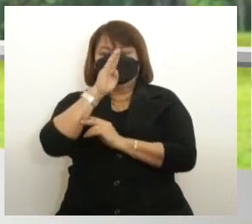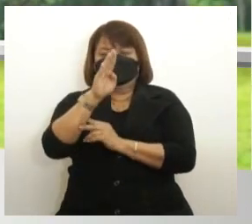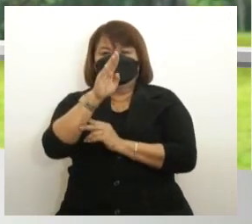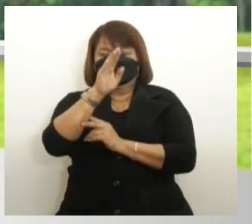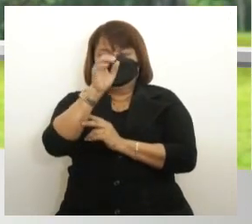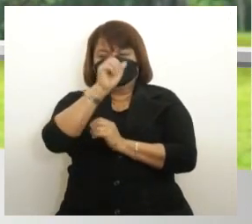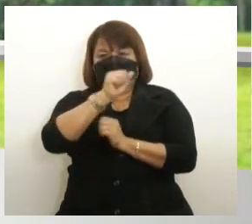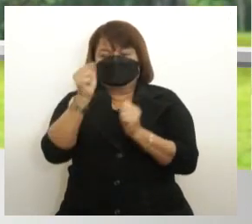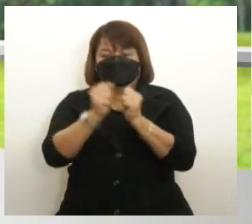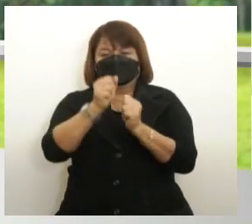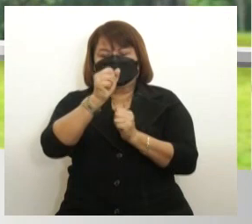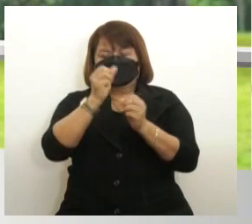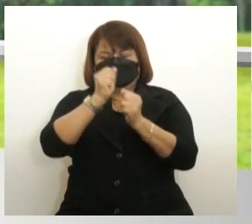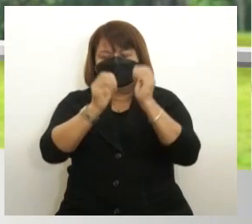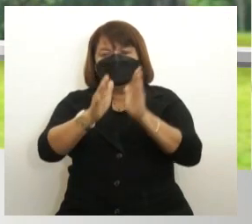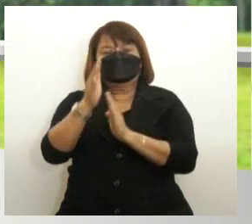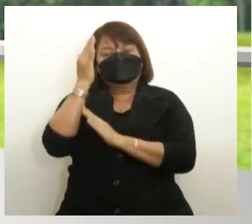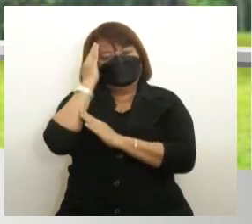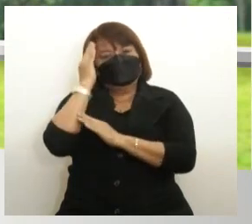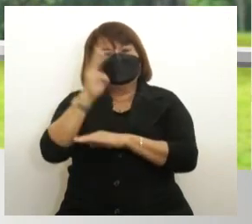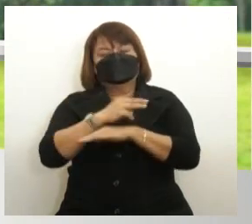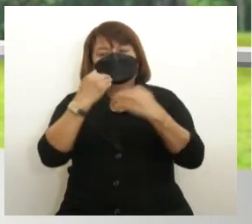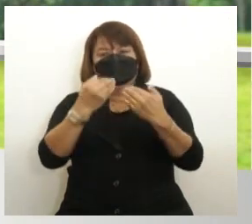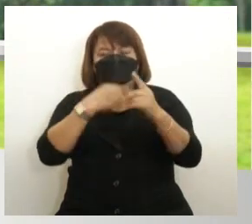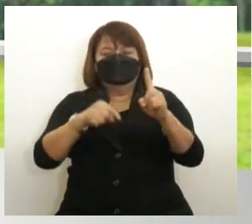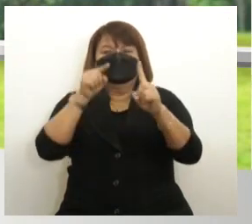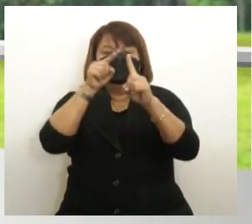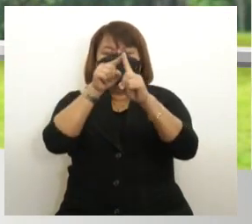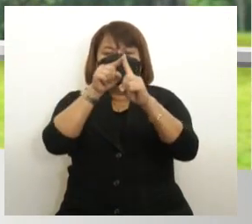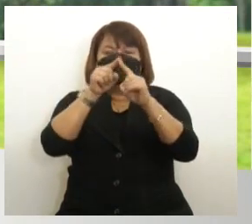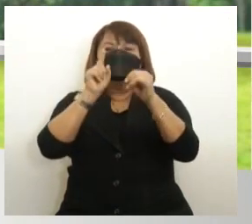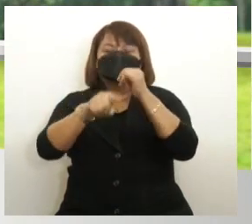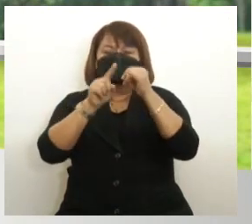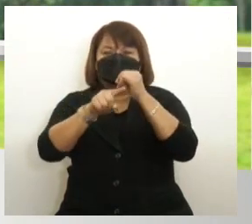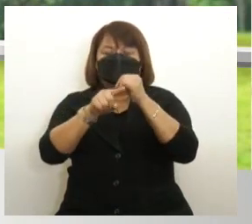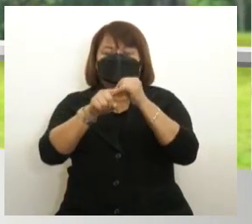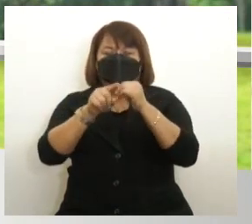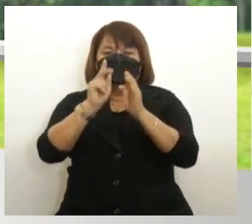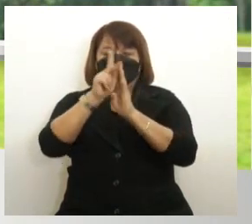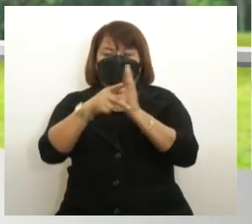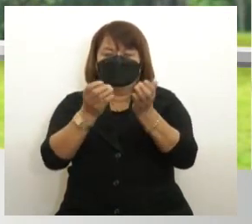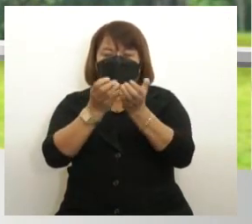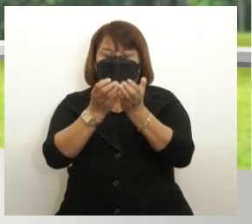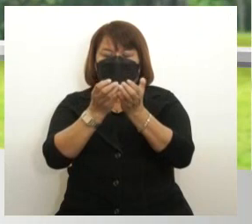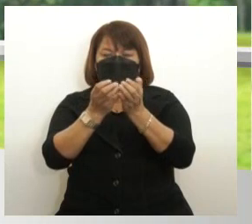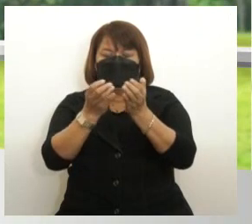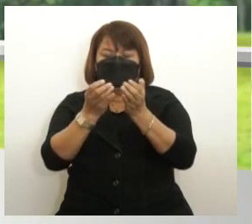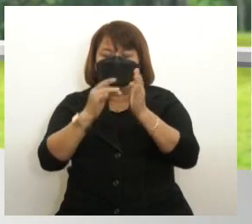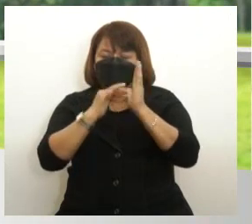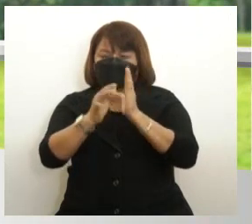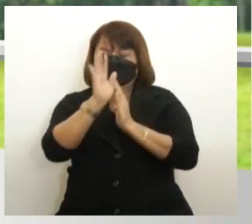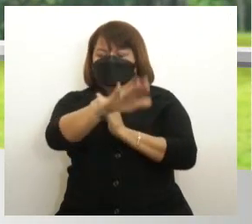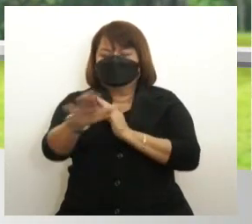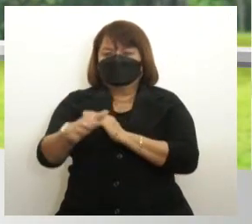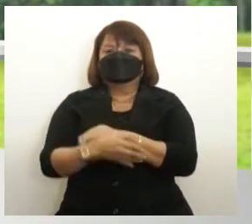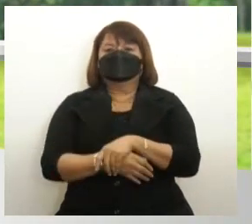ให้กับท่านผู้ชมได้รับทราบในวันนี้ด้วยนะคะจุดมุ่งหมายปลายทางนั่นคือคุณภาพการศึกษาสำหรับเด็กนั่นเองค่ะ